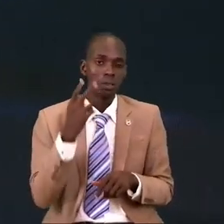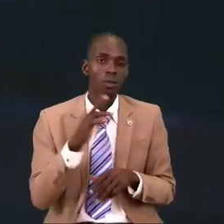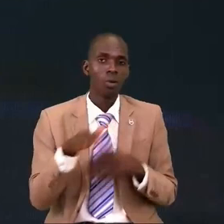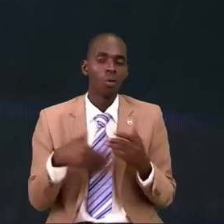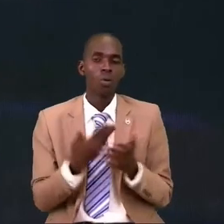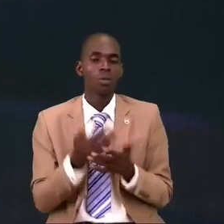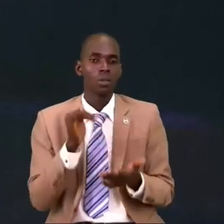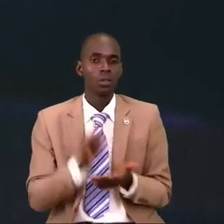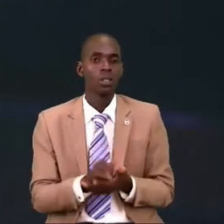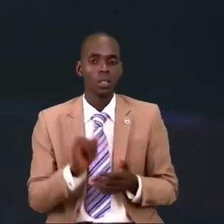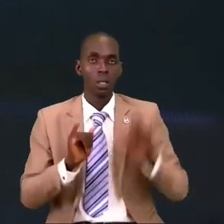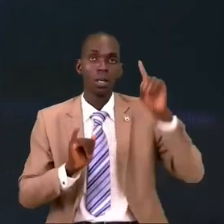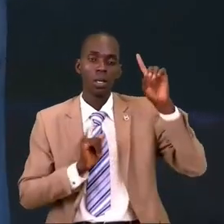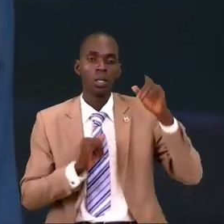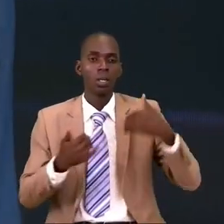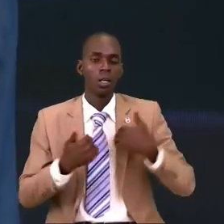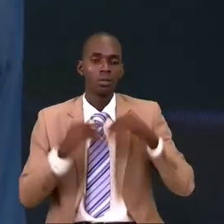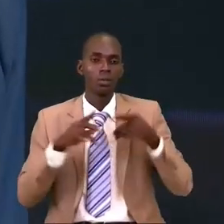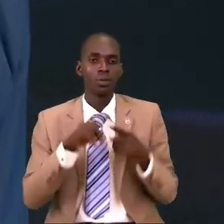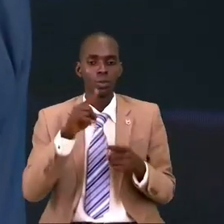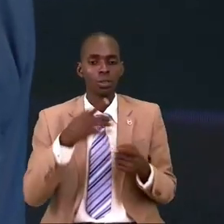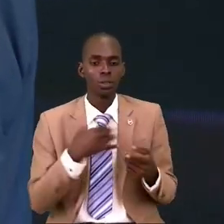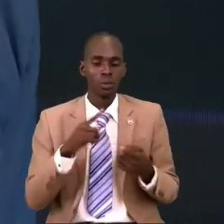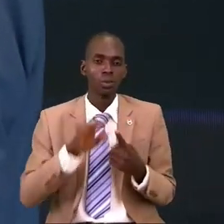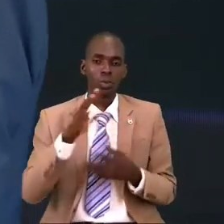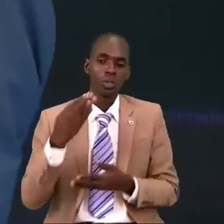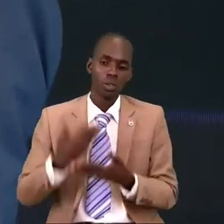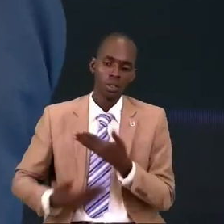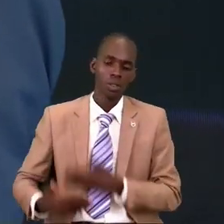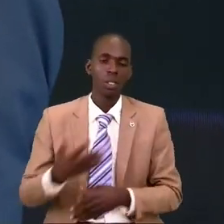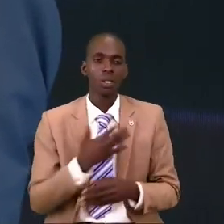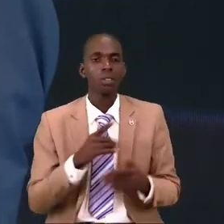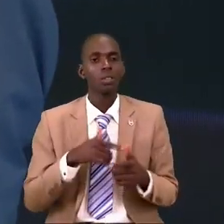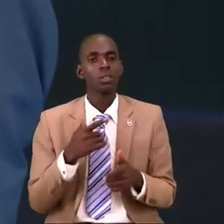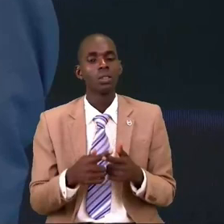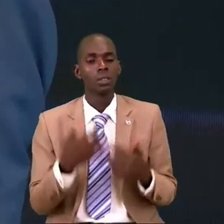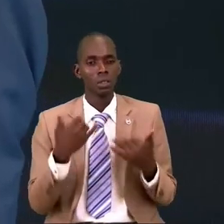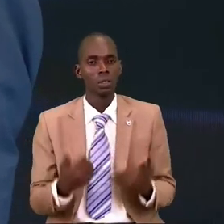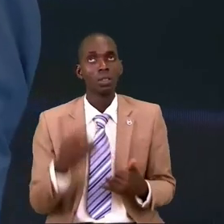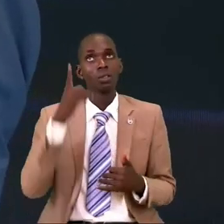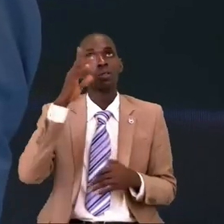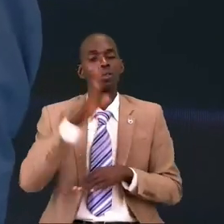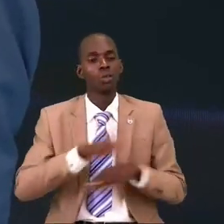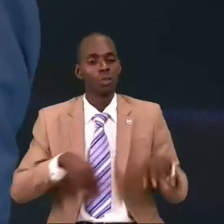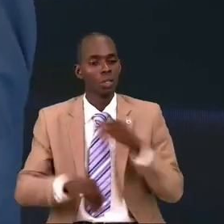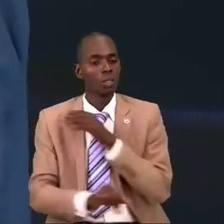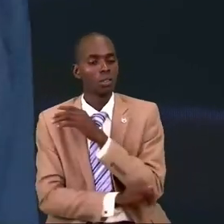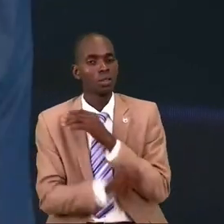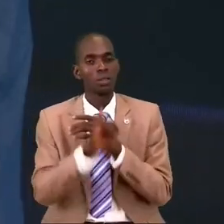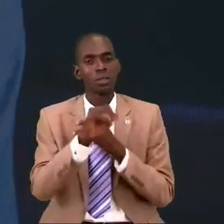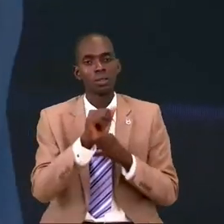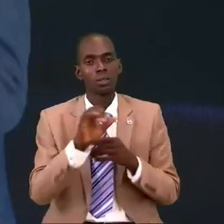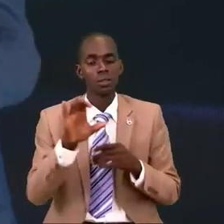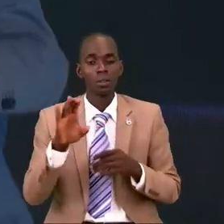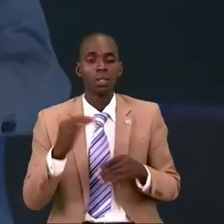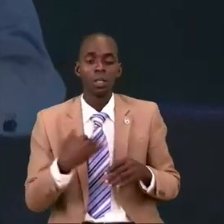Isaac. Isaac, ça n'a pas commencé avec toi. J'ai mon ami Abraham et mon ami est avec moi